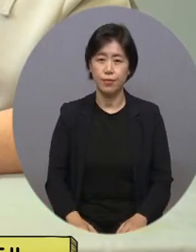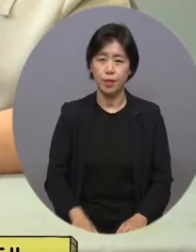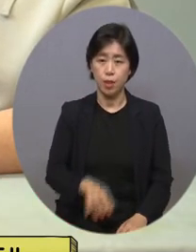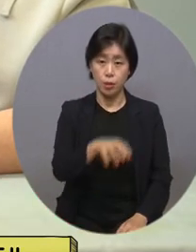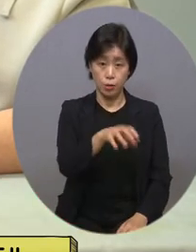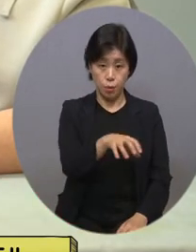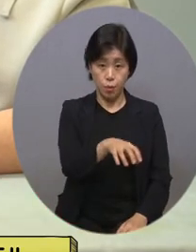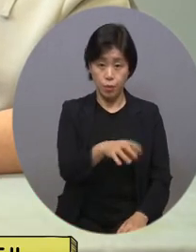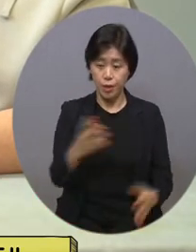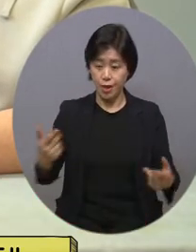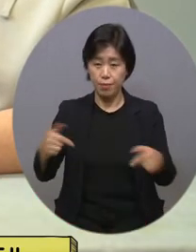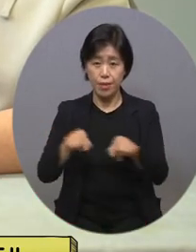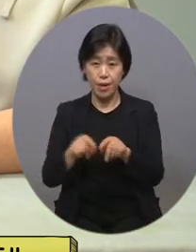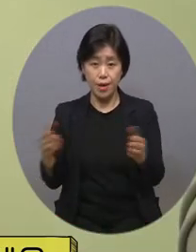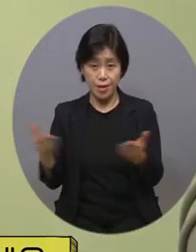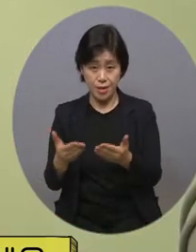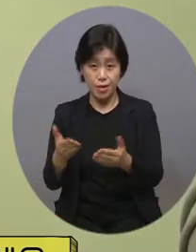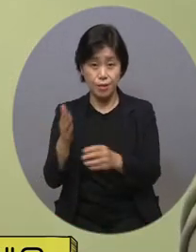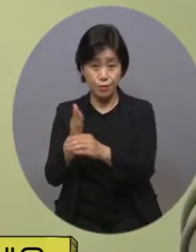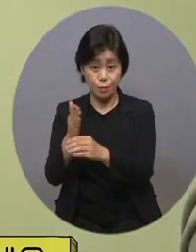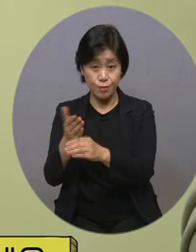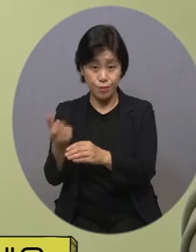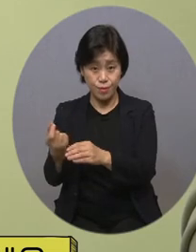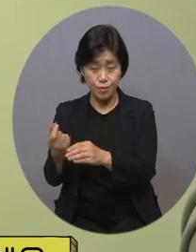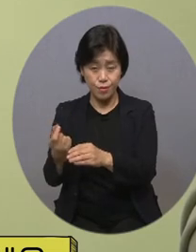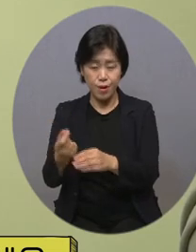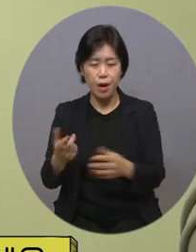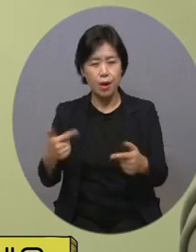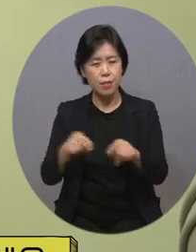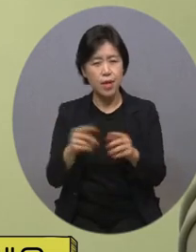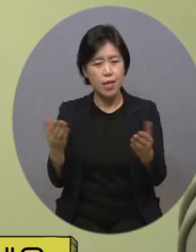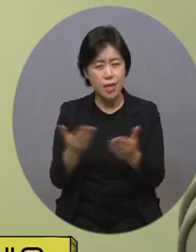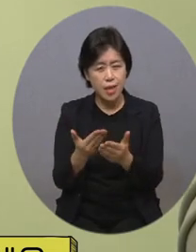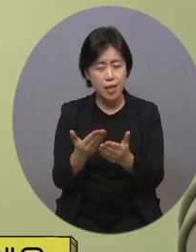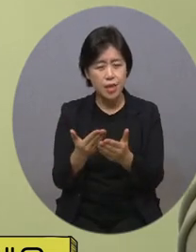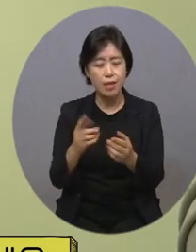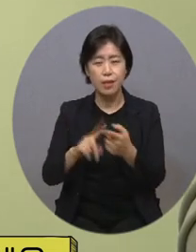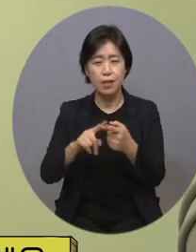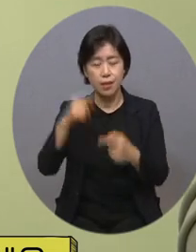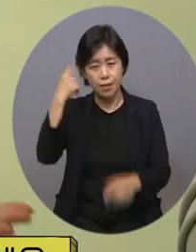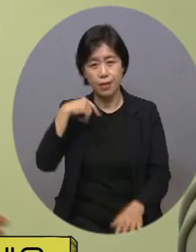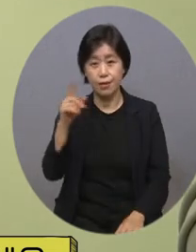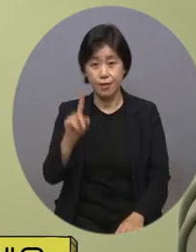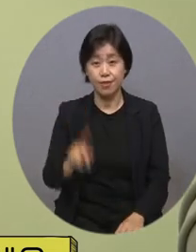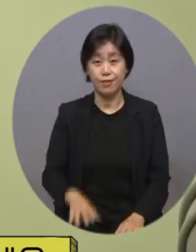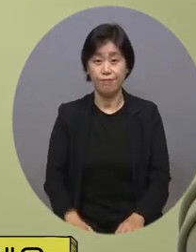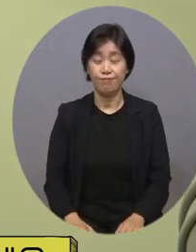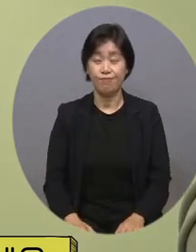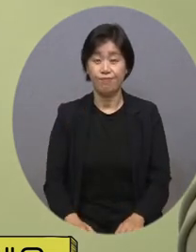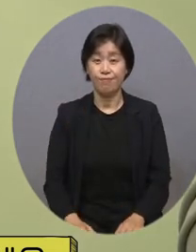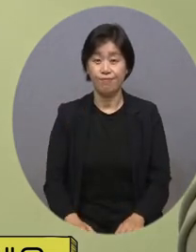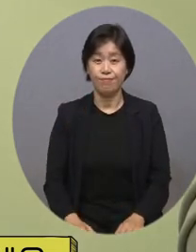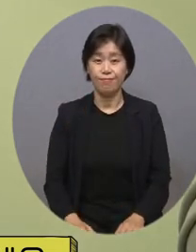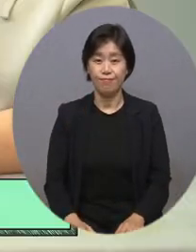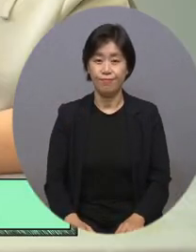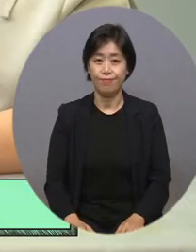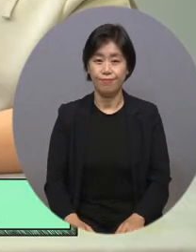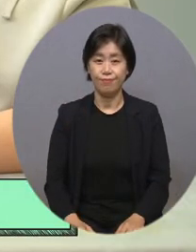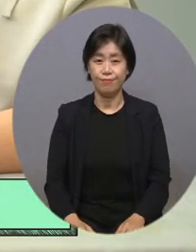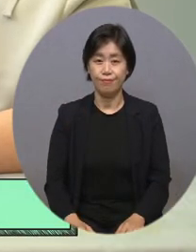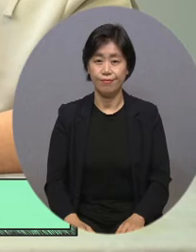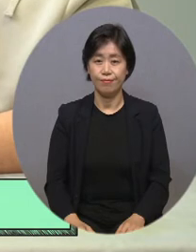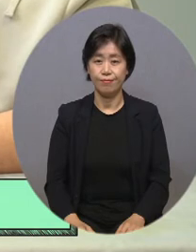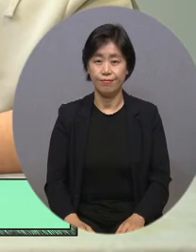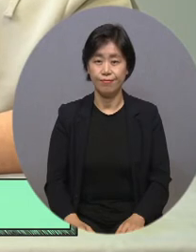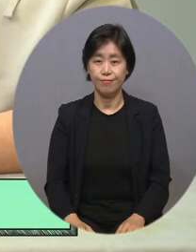여중판과 이제 함께 일을 하고 계신데 함께 일을 해 보시니까 어떠신지 한번 말씀 부탁드릴게요.